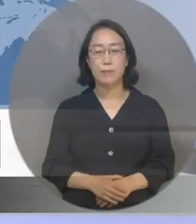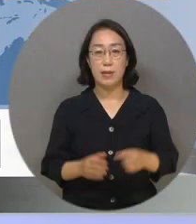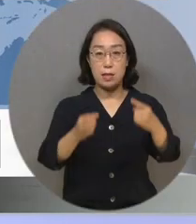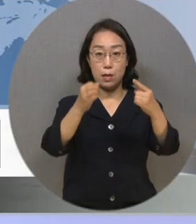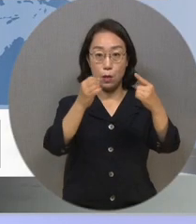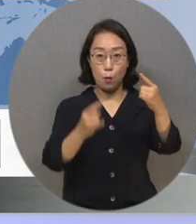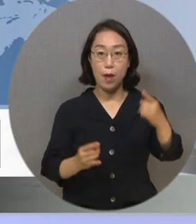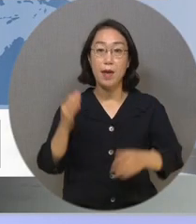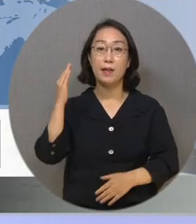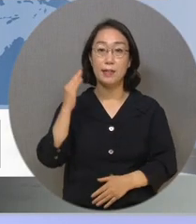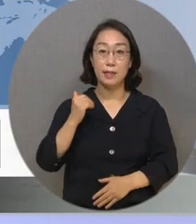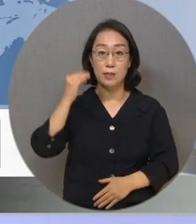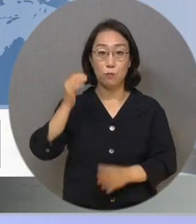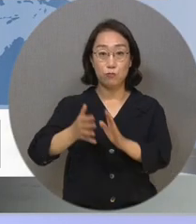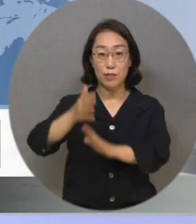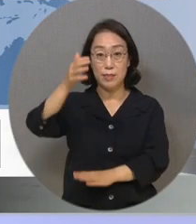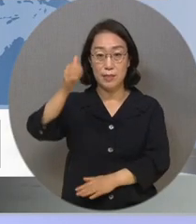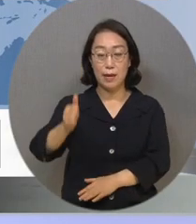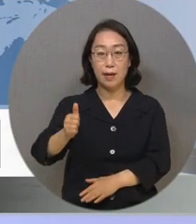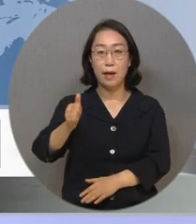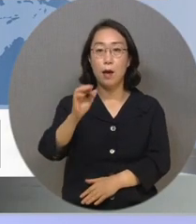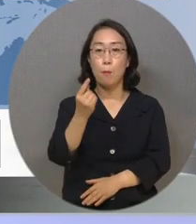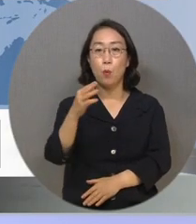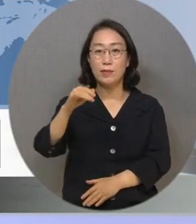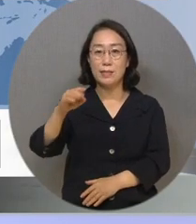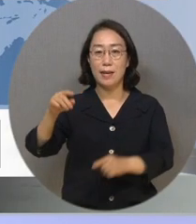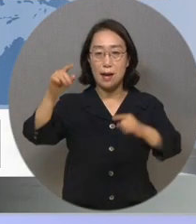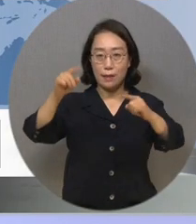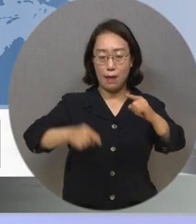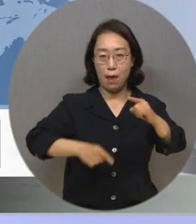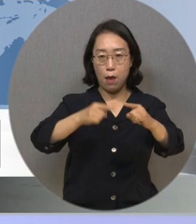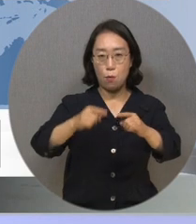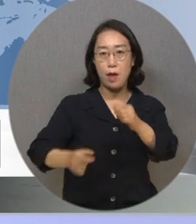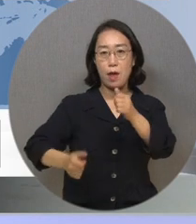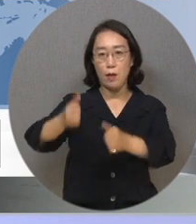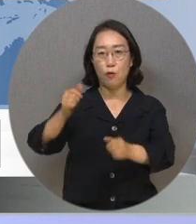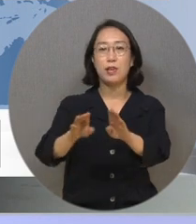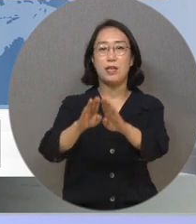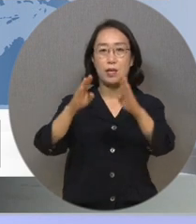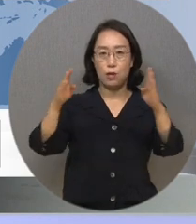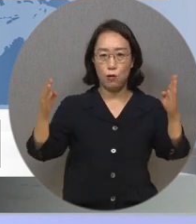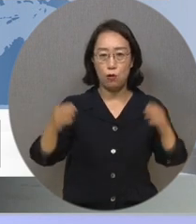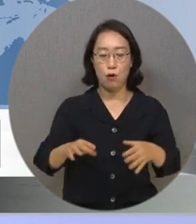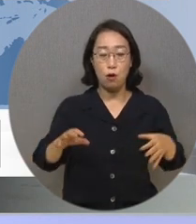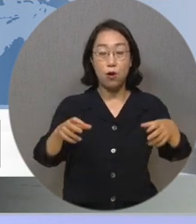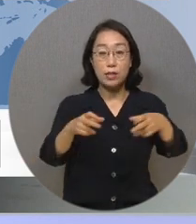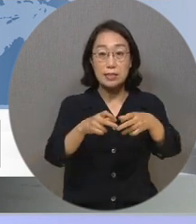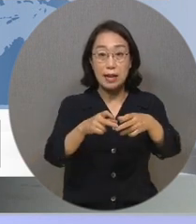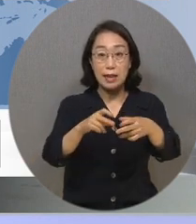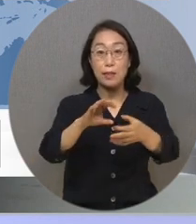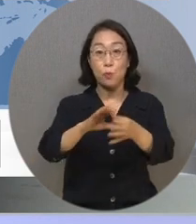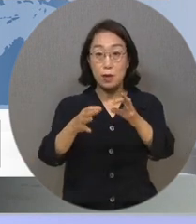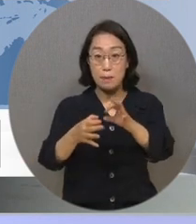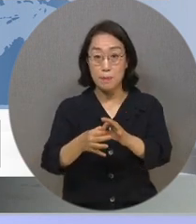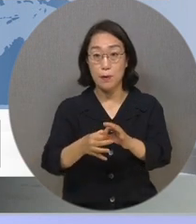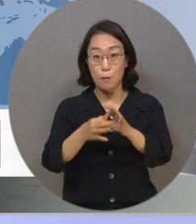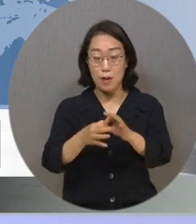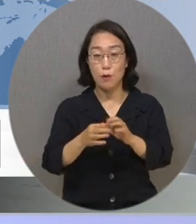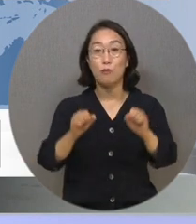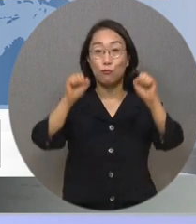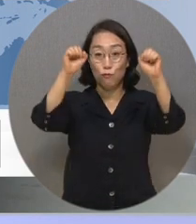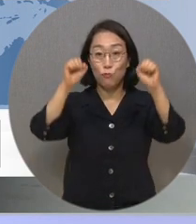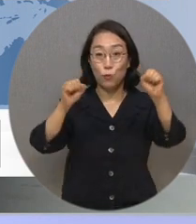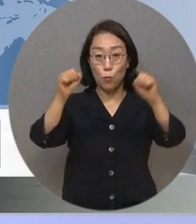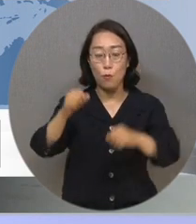제1회 의정부 시장배 보치아 대회가 열렸습니다. 보치아는 패럴림픽 종목 중 하나인 구기 스포츠인데요.